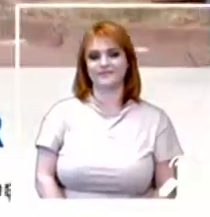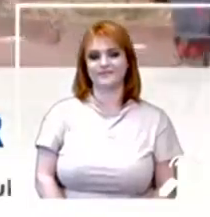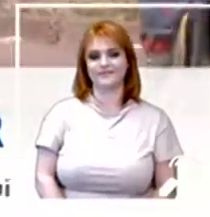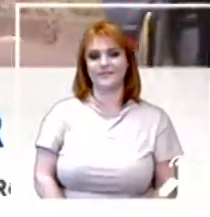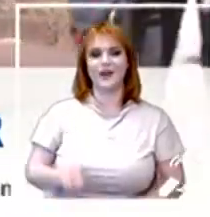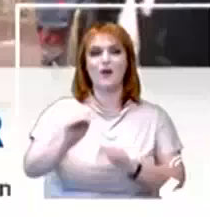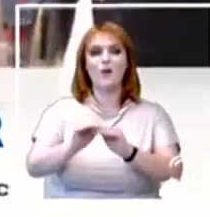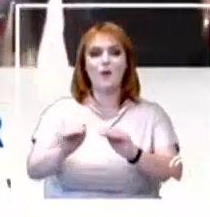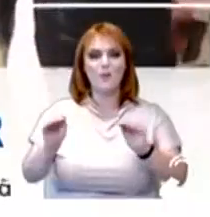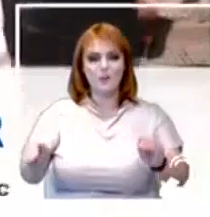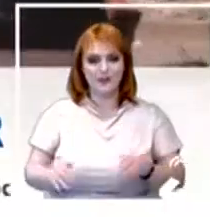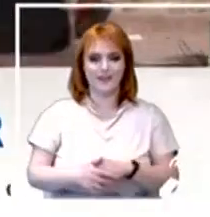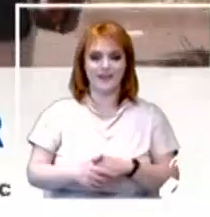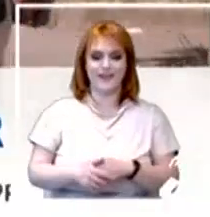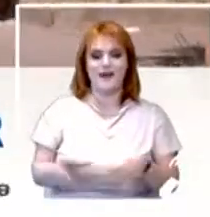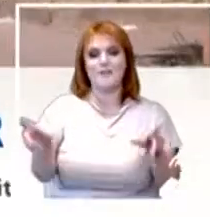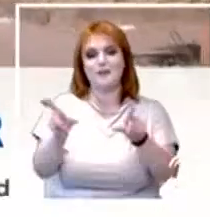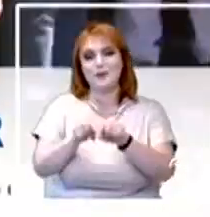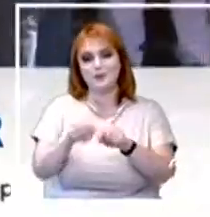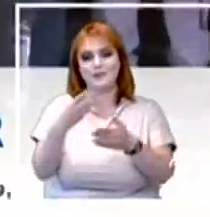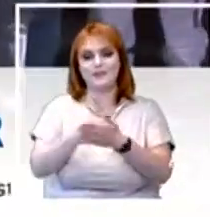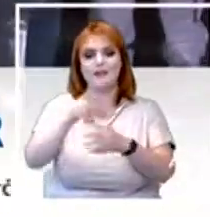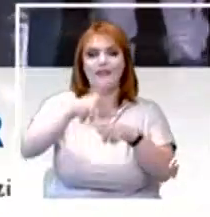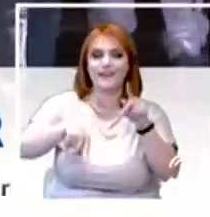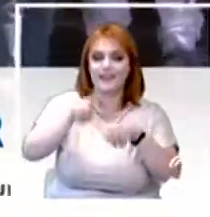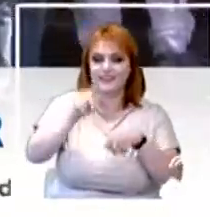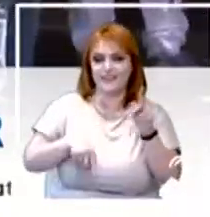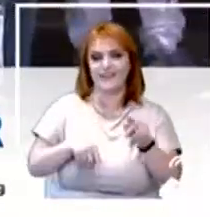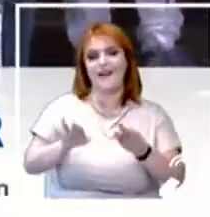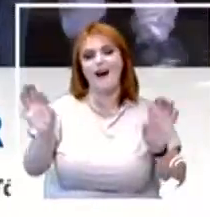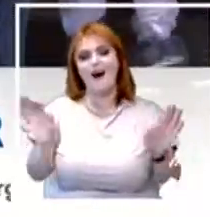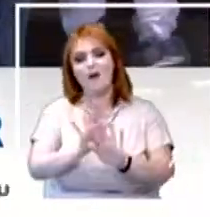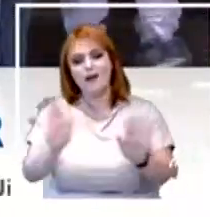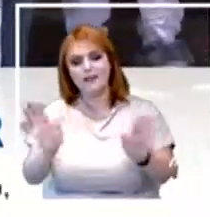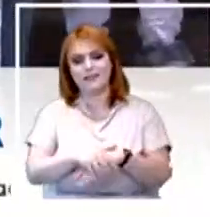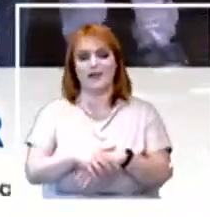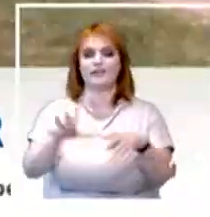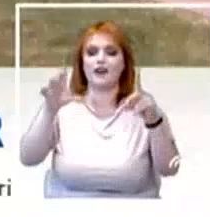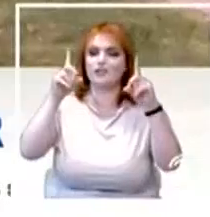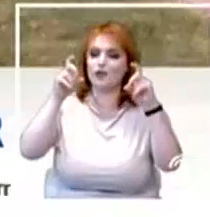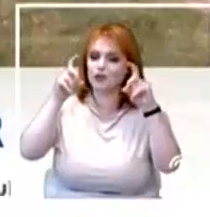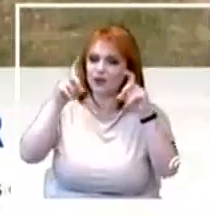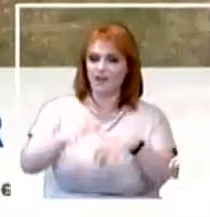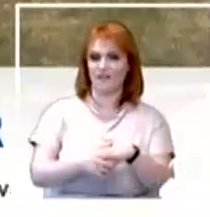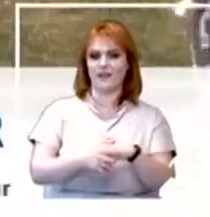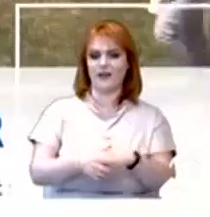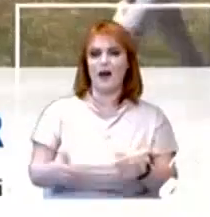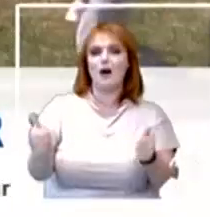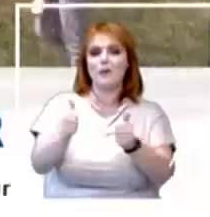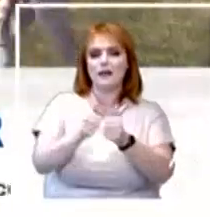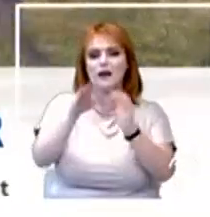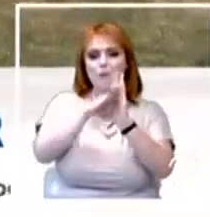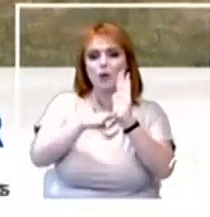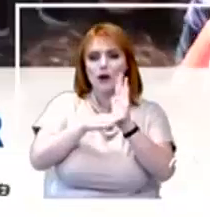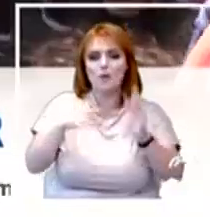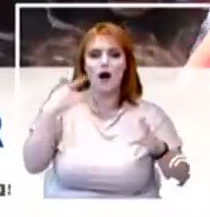Cei mici s-au distrat alături de părinți, au cântat și s-au fotografiat cu animatorii. Pe lângă programul artistic prezentat de centrele